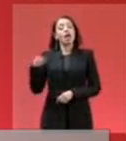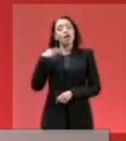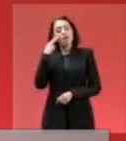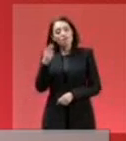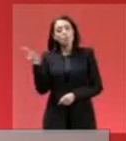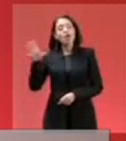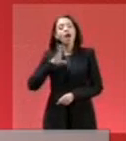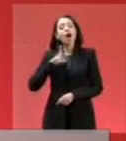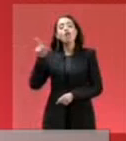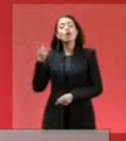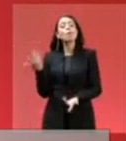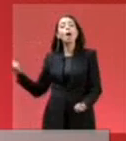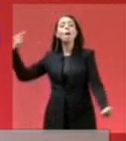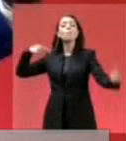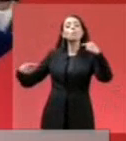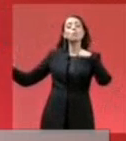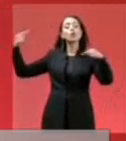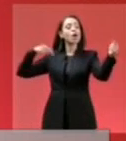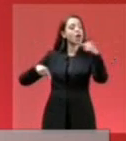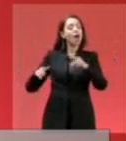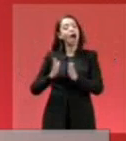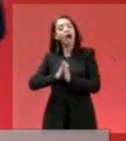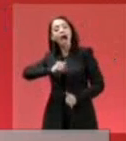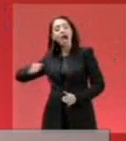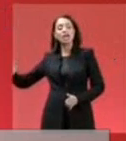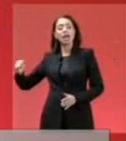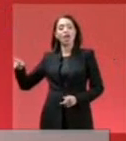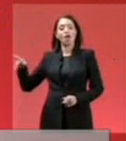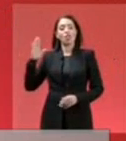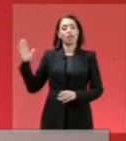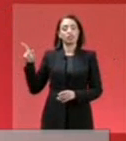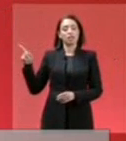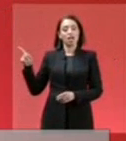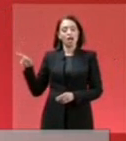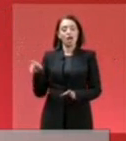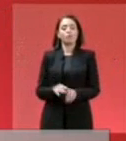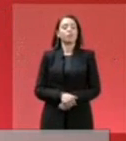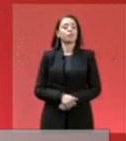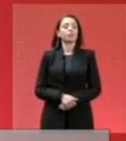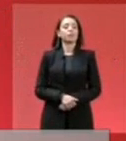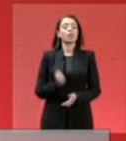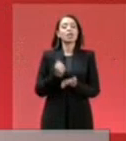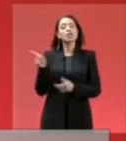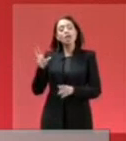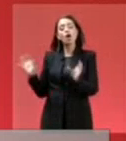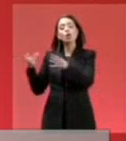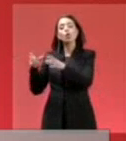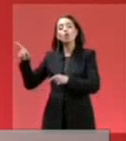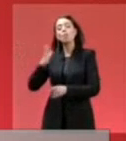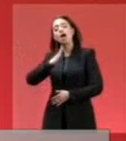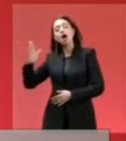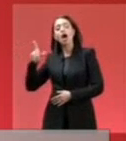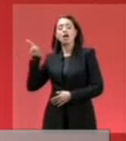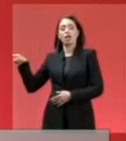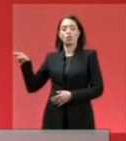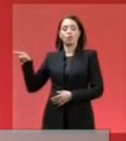γίνονται άνθρωποι που προέρχονται από την ακραία δεξιά, το Λαϊκό Ορθόδοξο Συναγερμό και άλλα κομματίδια του ακραίου δεξιού